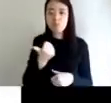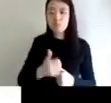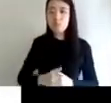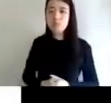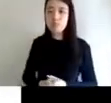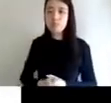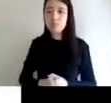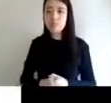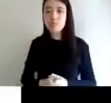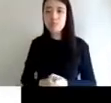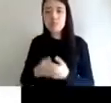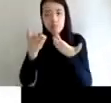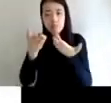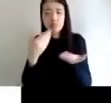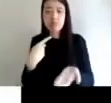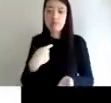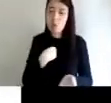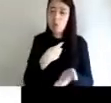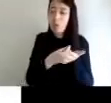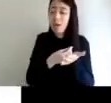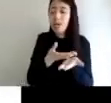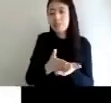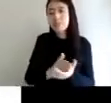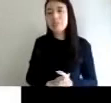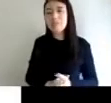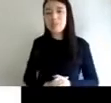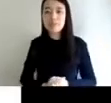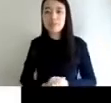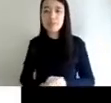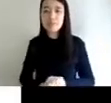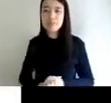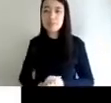個係我嗰幅畫啦。